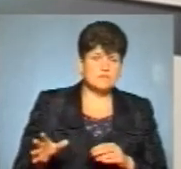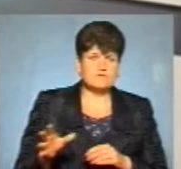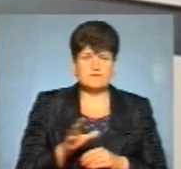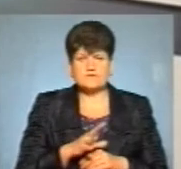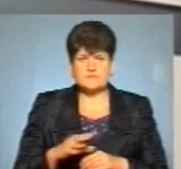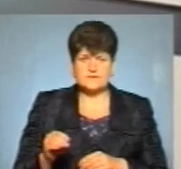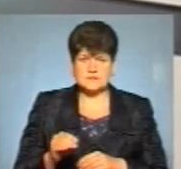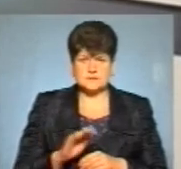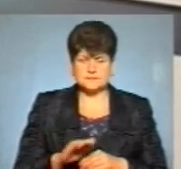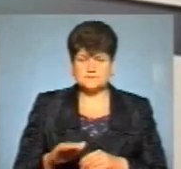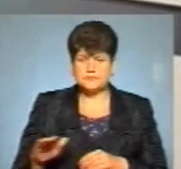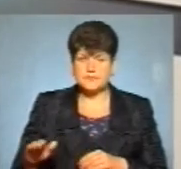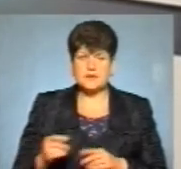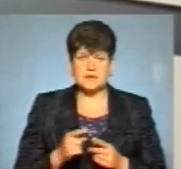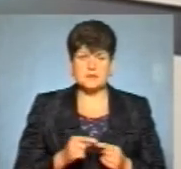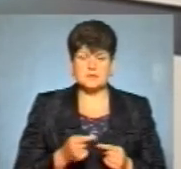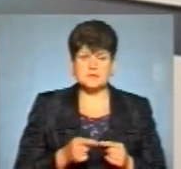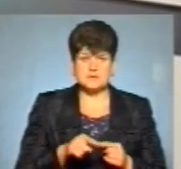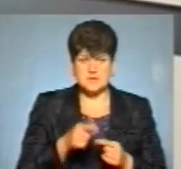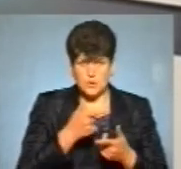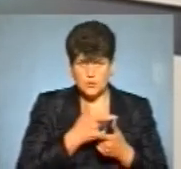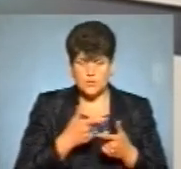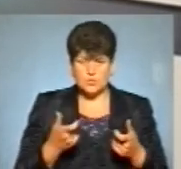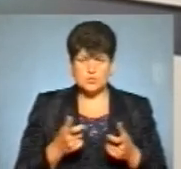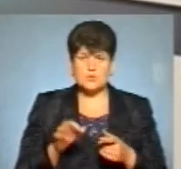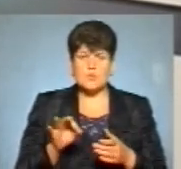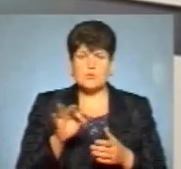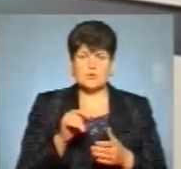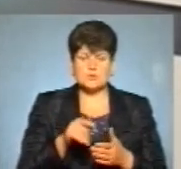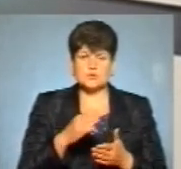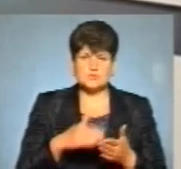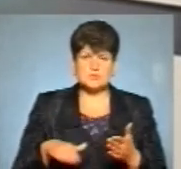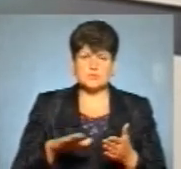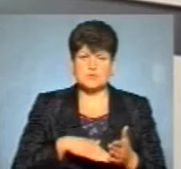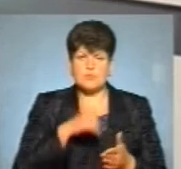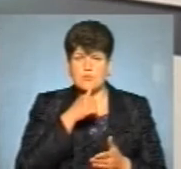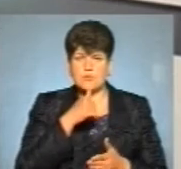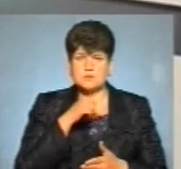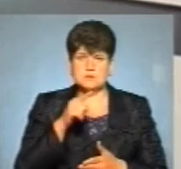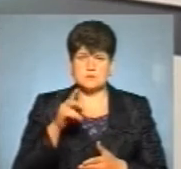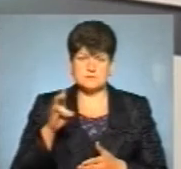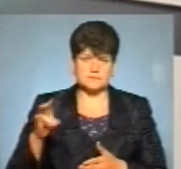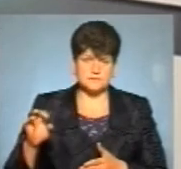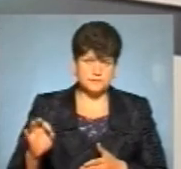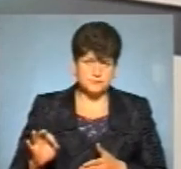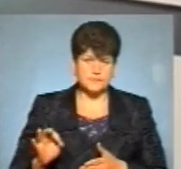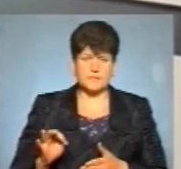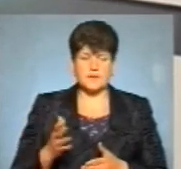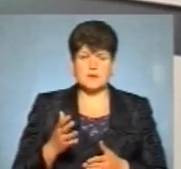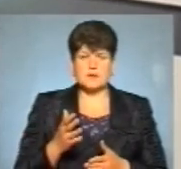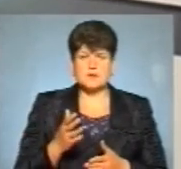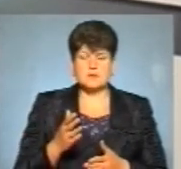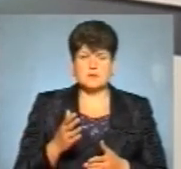абітурієнтів. І, відповідно, дане оголошення про те, що скасовується пробне зовнішнє незалежне оцінювання, а саме очна